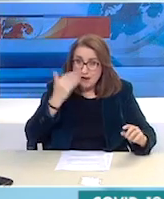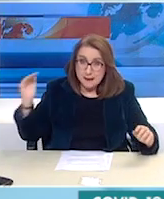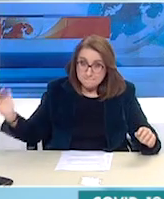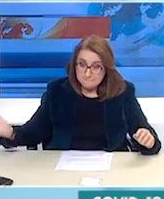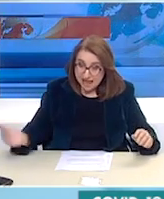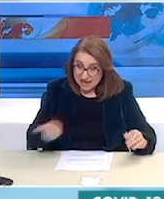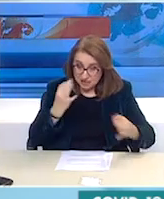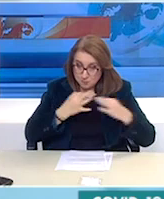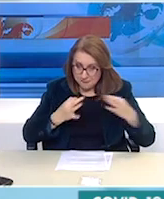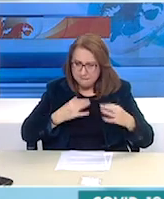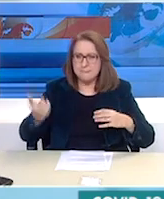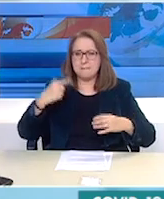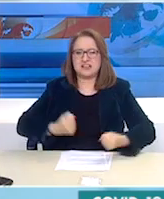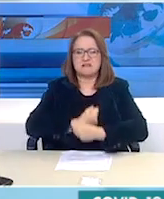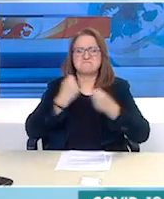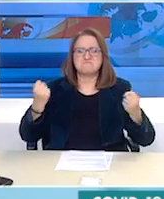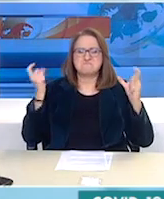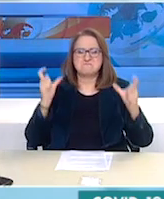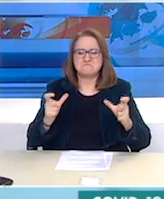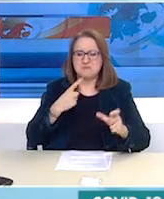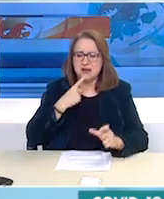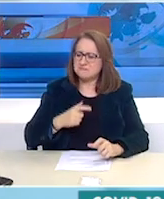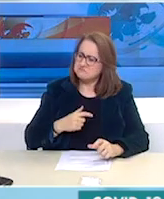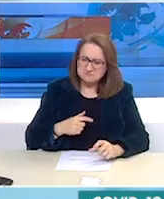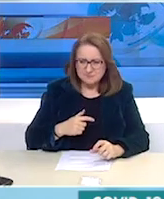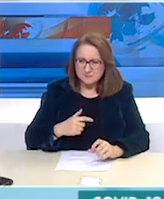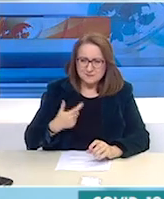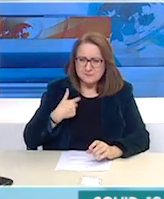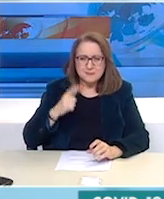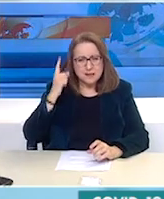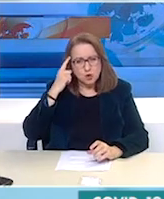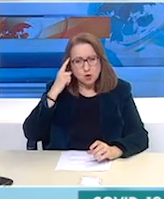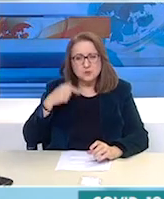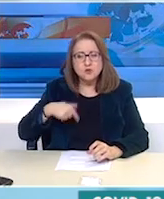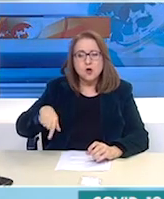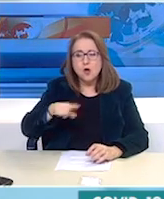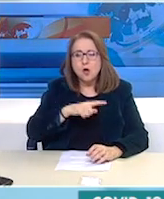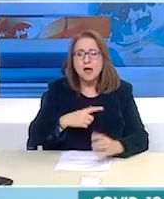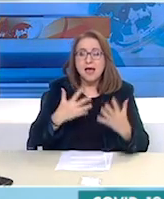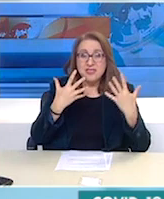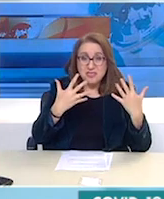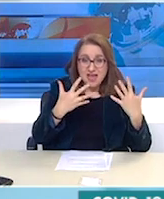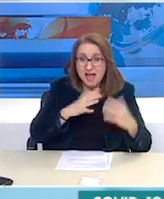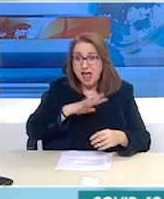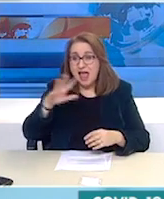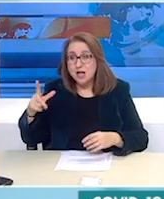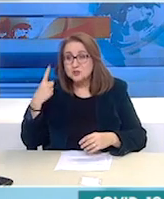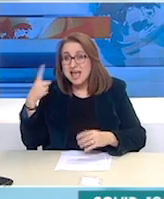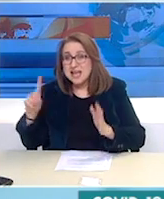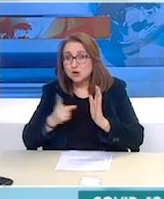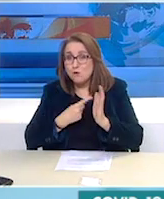πούμε. Υπάρχουν αυτή τη στιγμή μαθηματικές εκτιμήσεις ότι υποεκτιμάμε την πορεία της νόσου από 10 έως 100 φορές, ίσως και